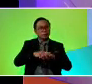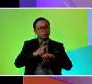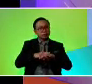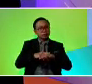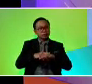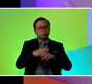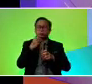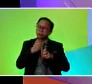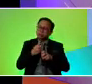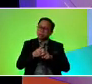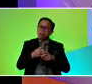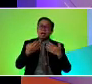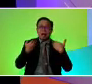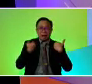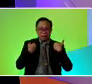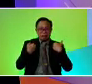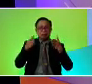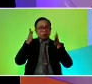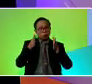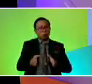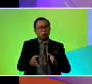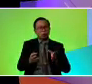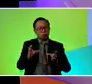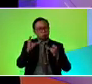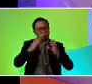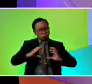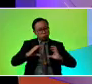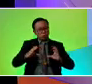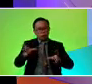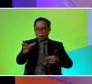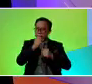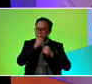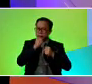kesusahan ada orang Coba untuk ambil kesempatan